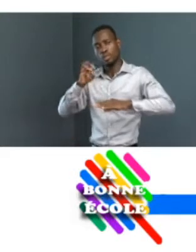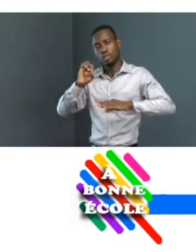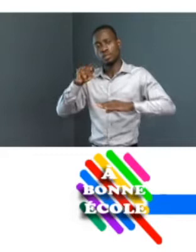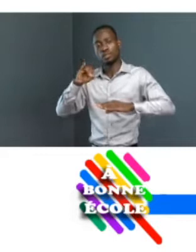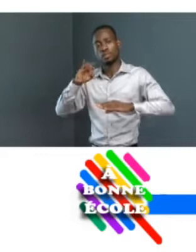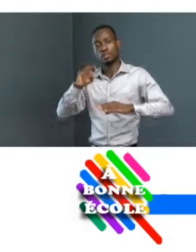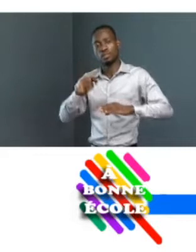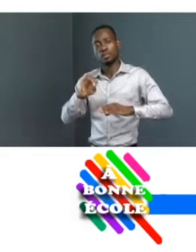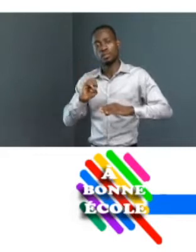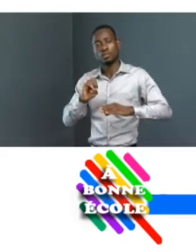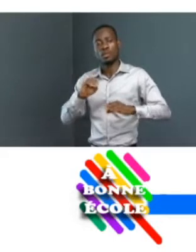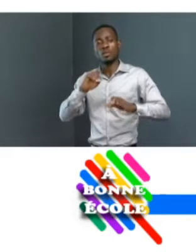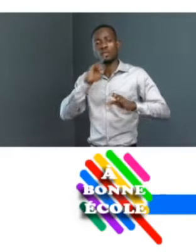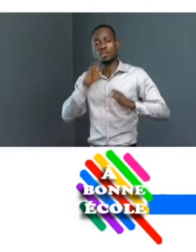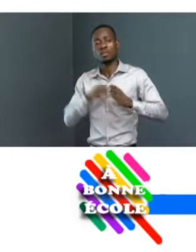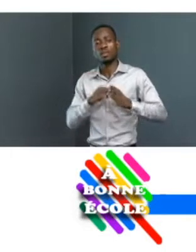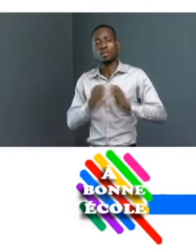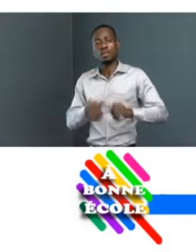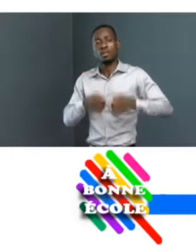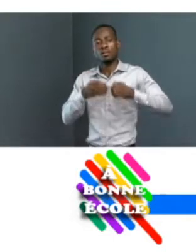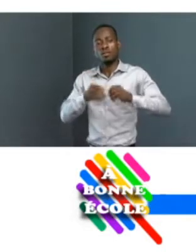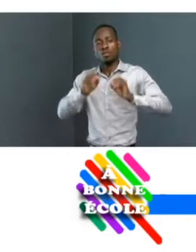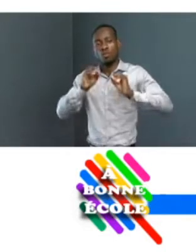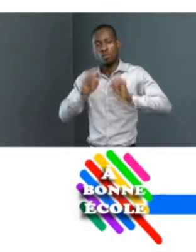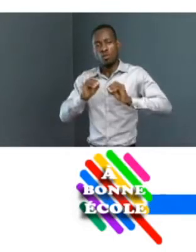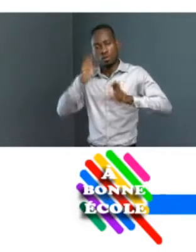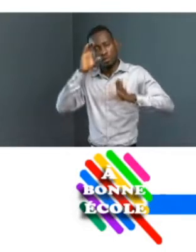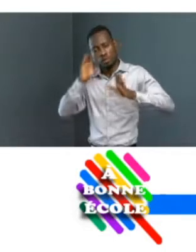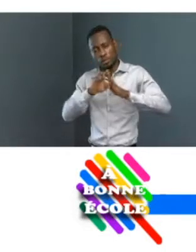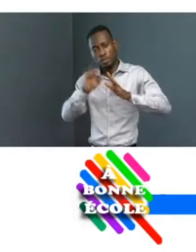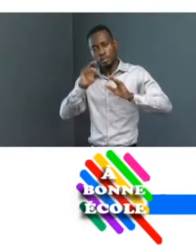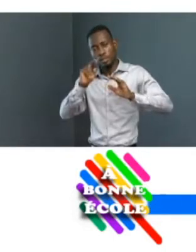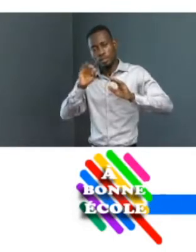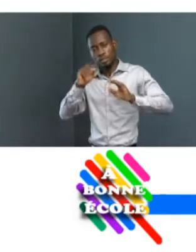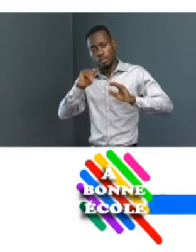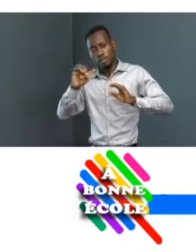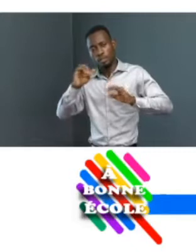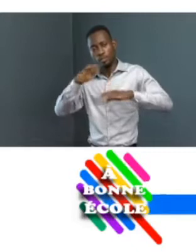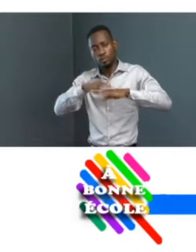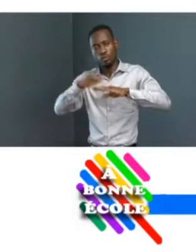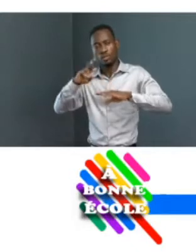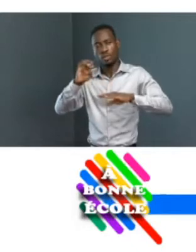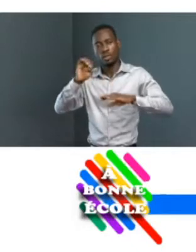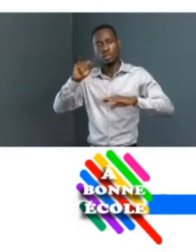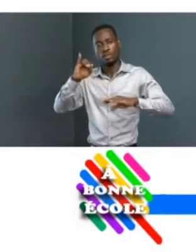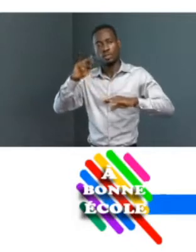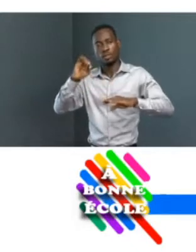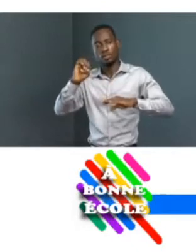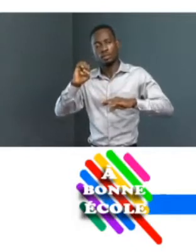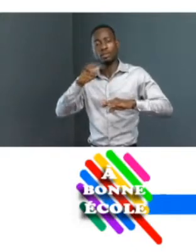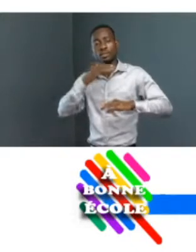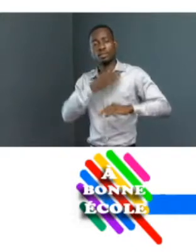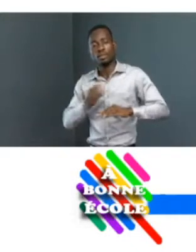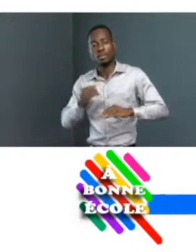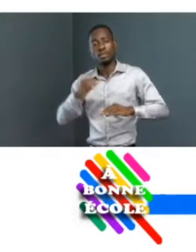la mise au point de l'image nette sur la rétine. Et l'organe qui assure